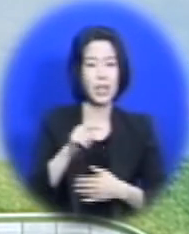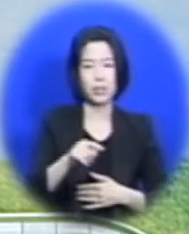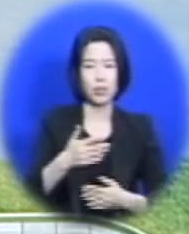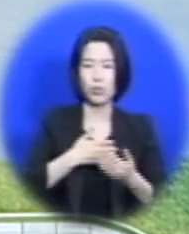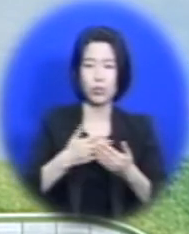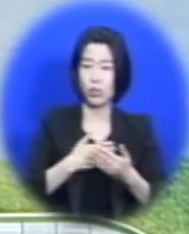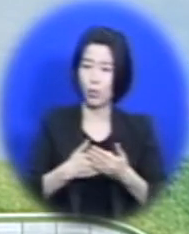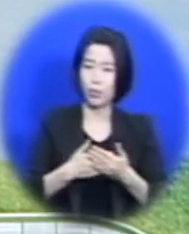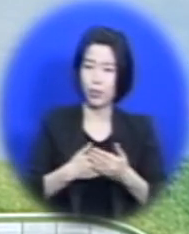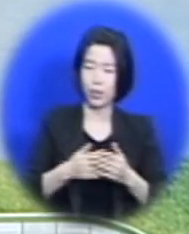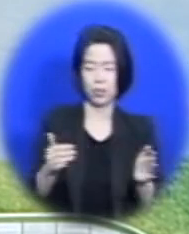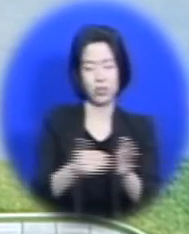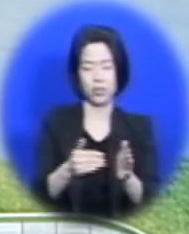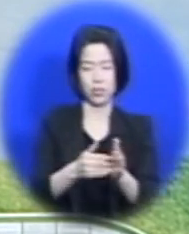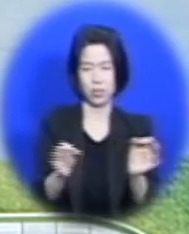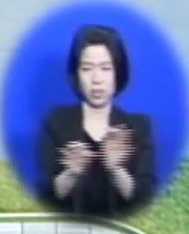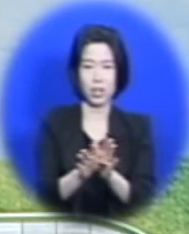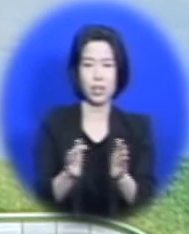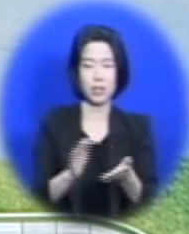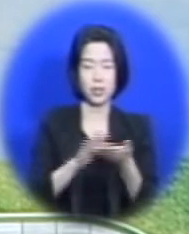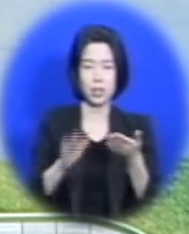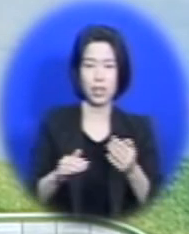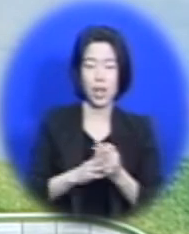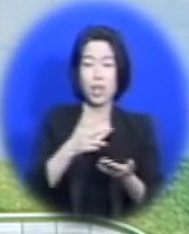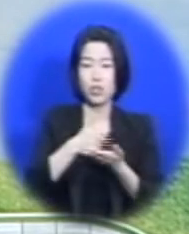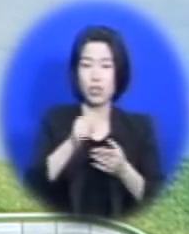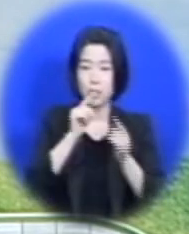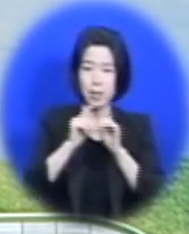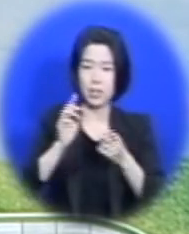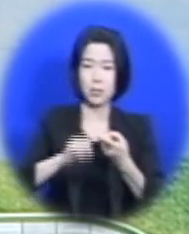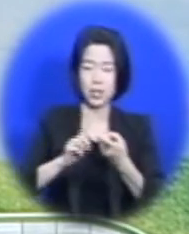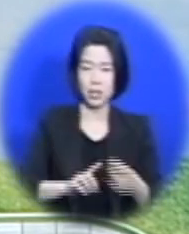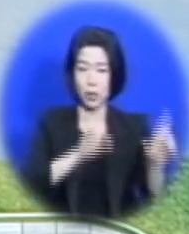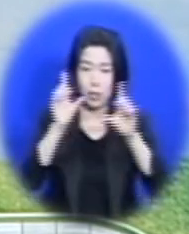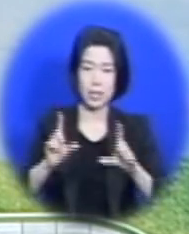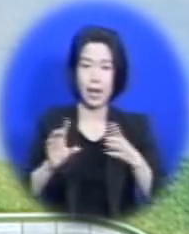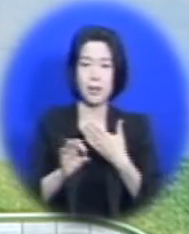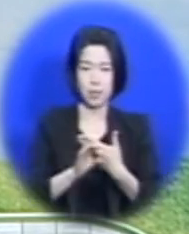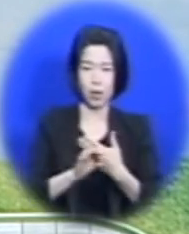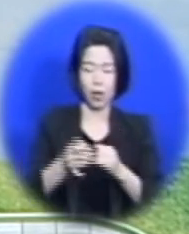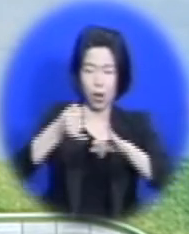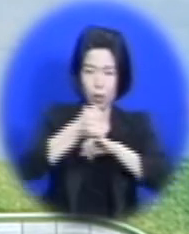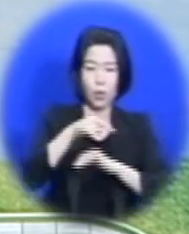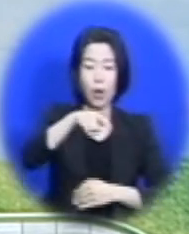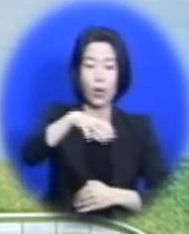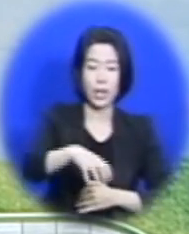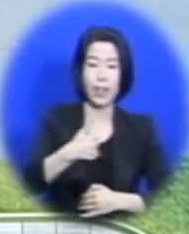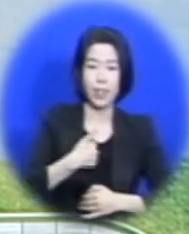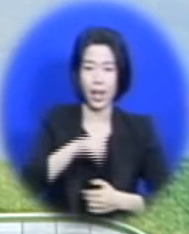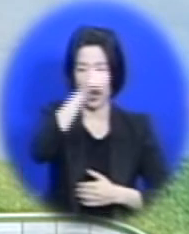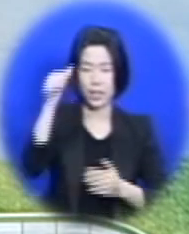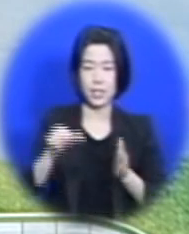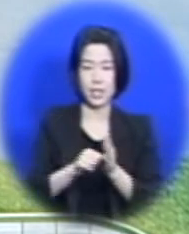두려움 끝났습니다. 주님이 말씀하시는 대로 살면 반드시 거기가 내 인생의